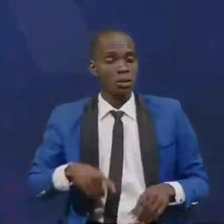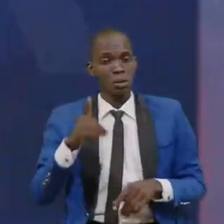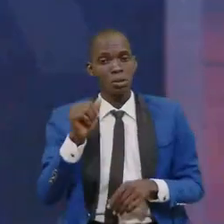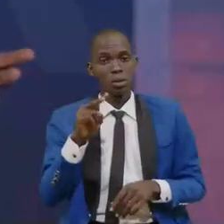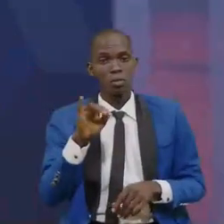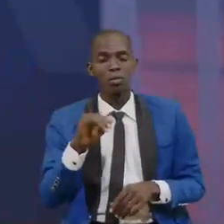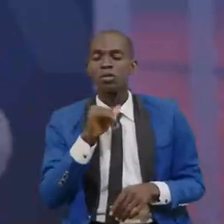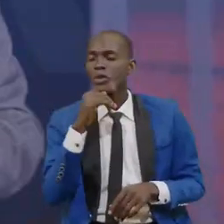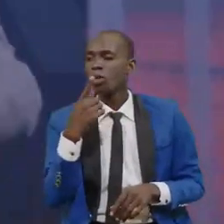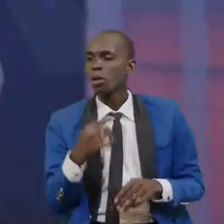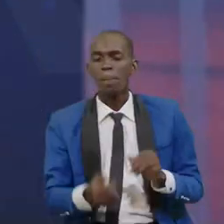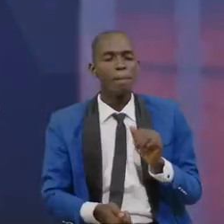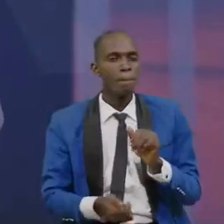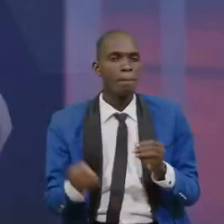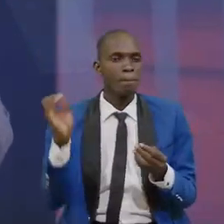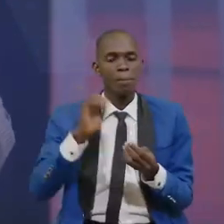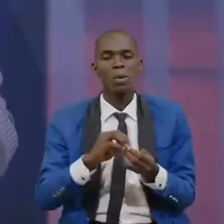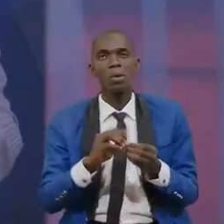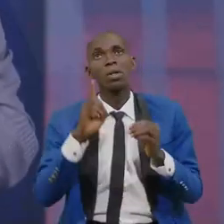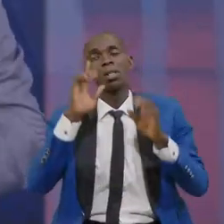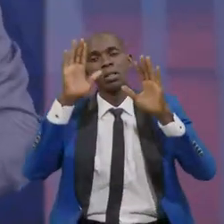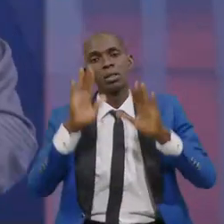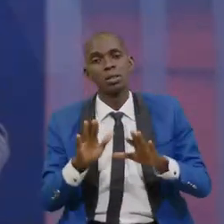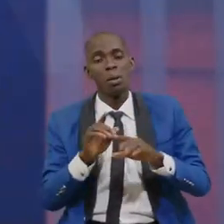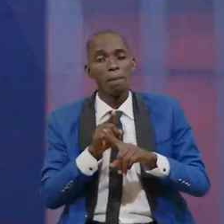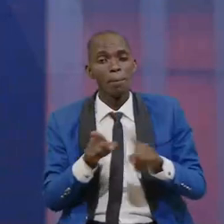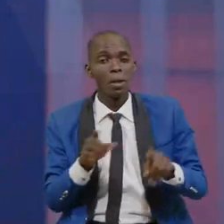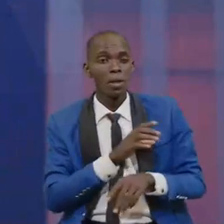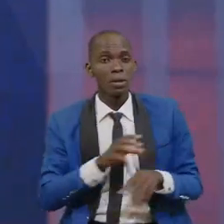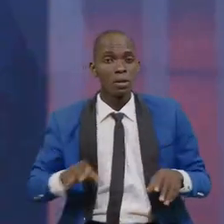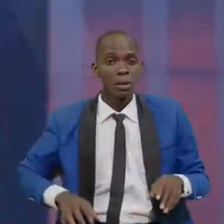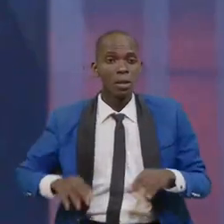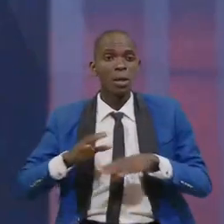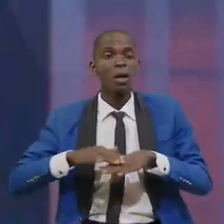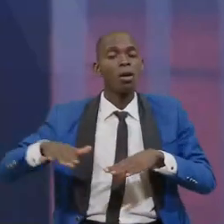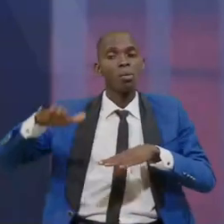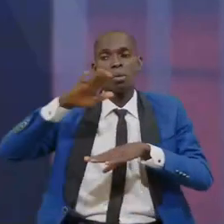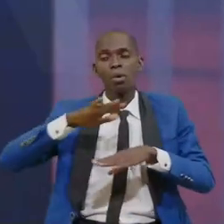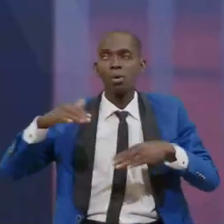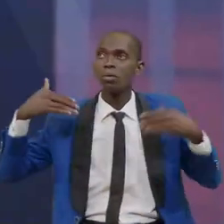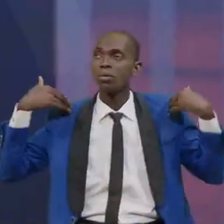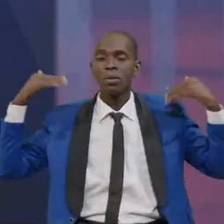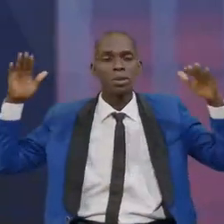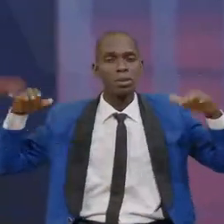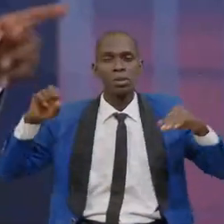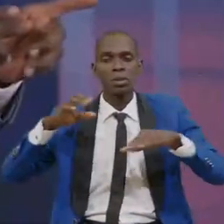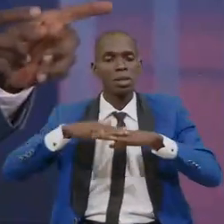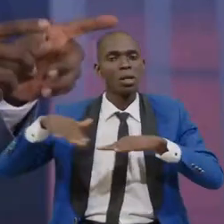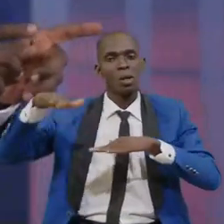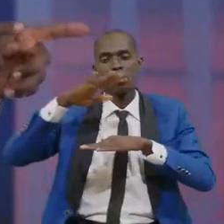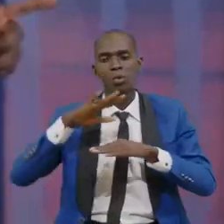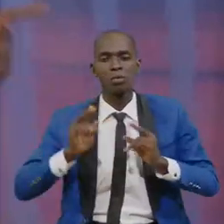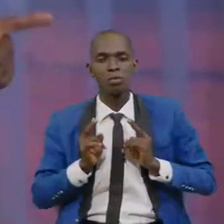supérieur. Pas d'autant supérieur, mais lui, Christ, au-dessus des anges, au-dessus des